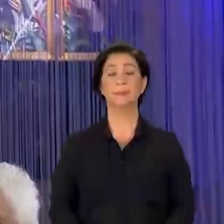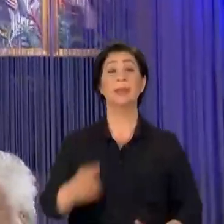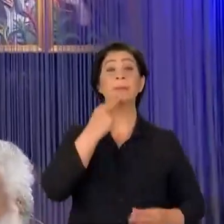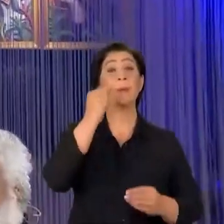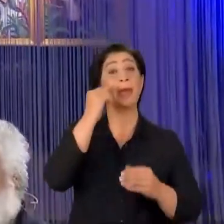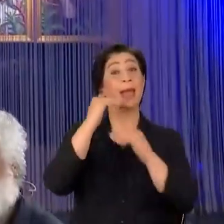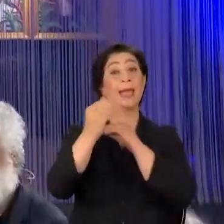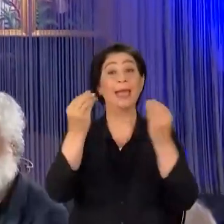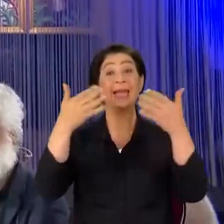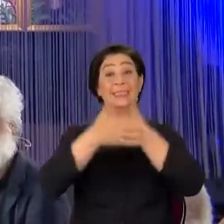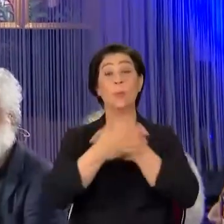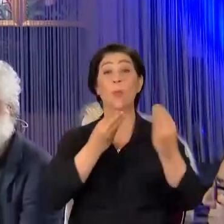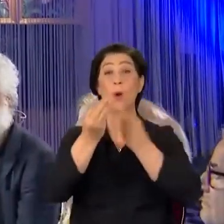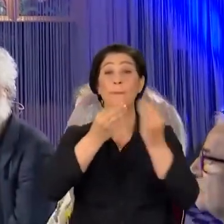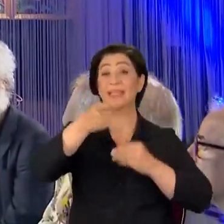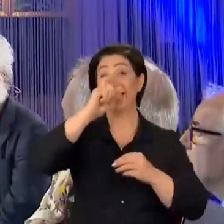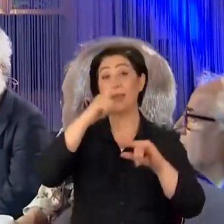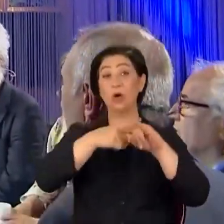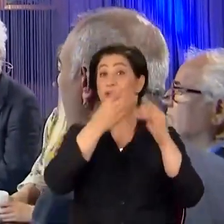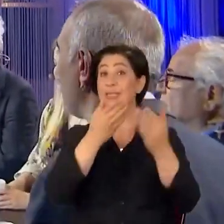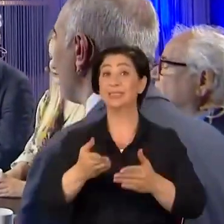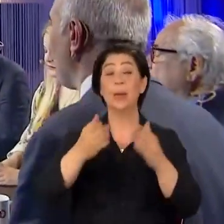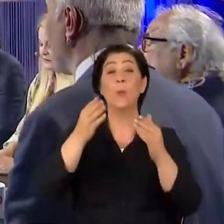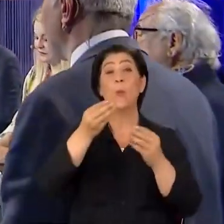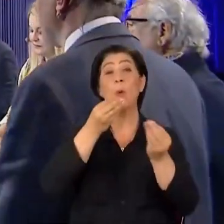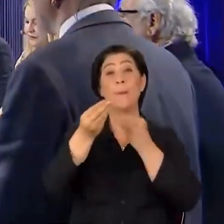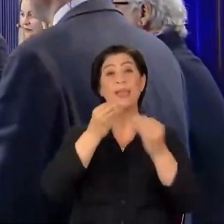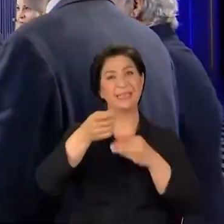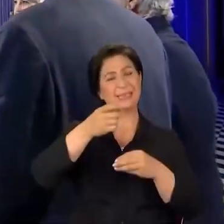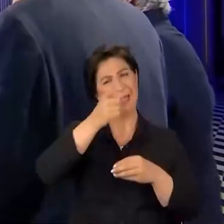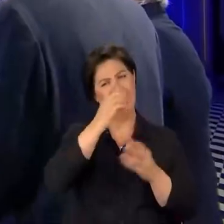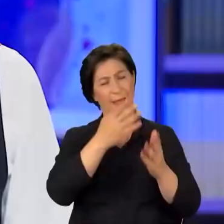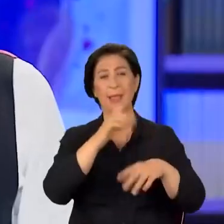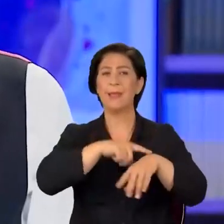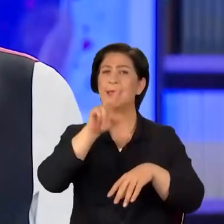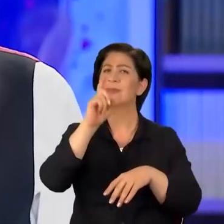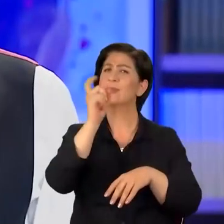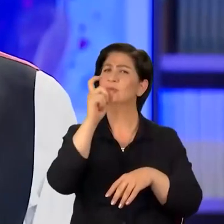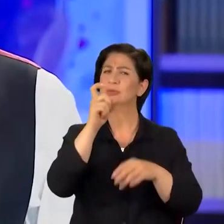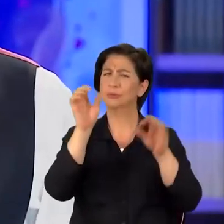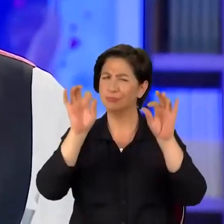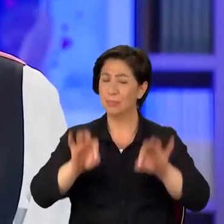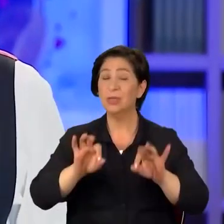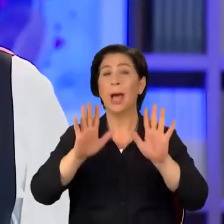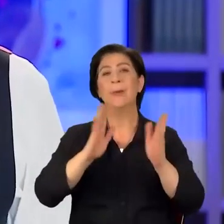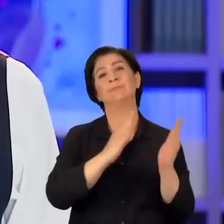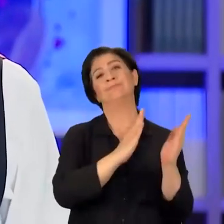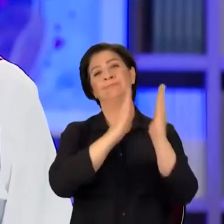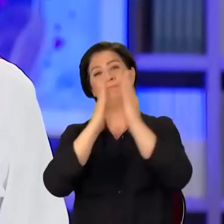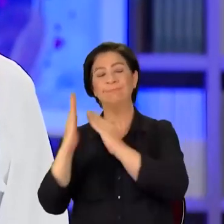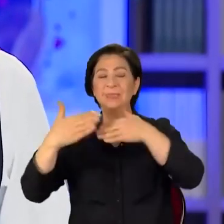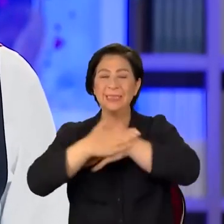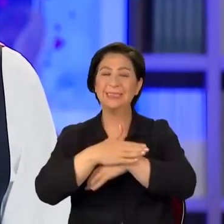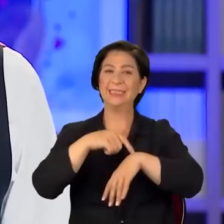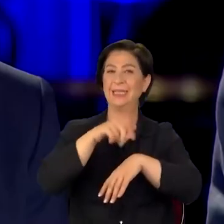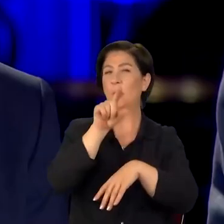Hanımlar beyler iyi geceler. Muhabbet Kralı'na hoş geldiniz. Muhabbet Kralı 2 hafta saat 21'de yayınlandıktan sonra olması gereken saate